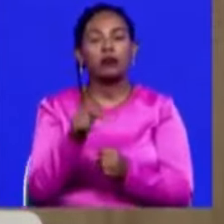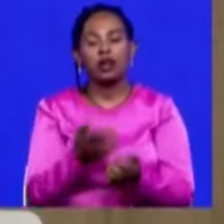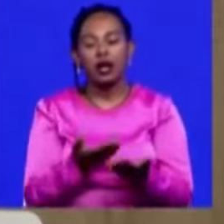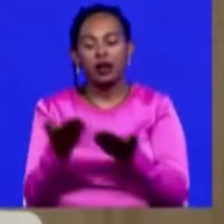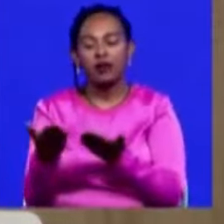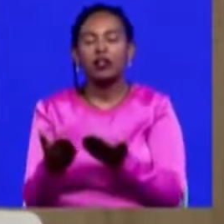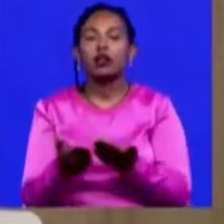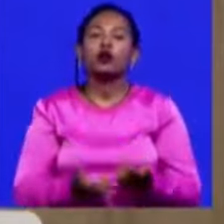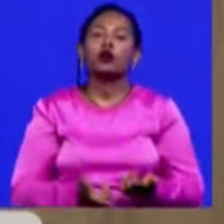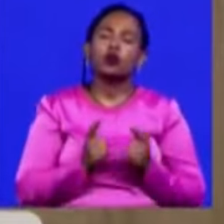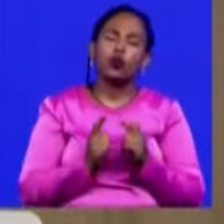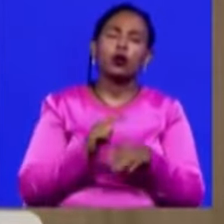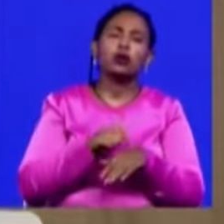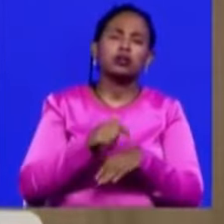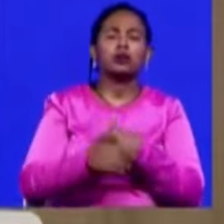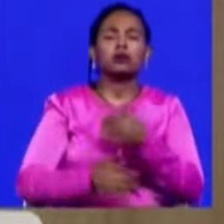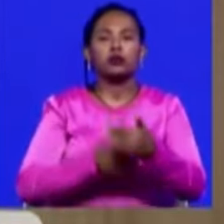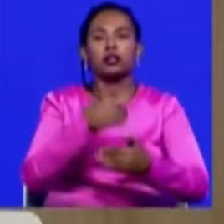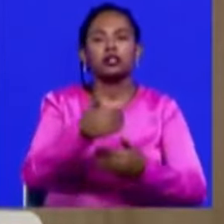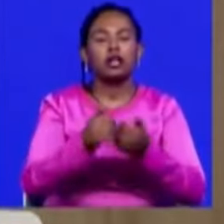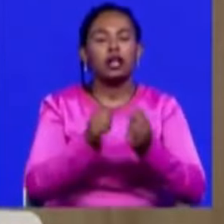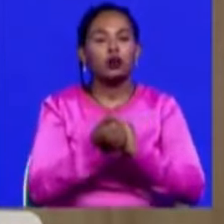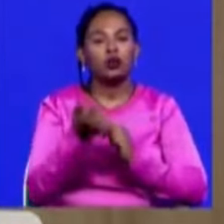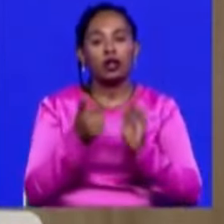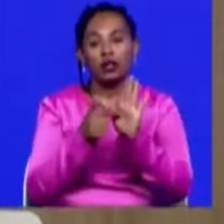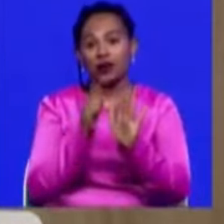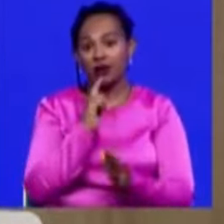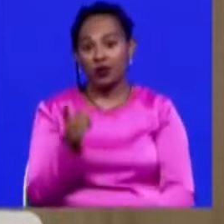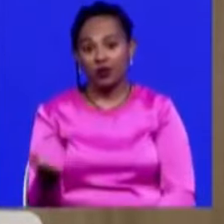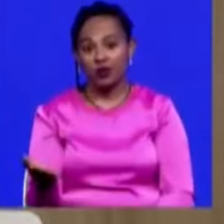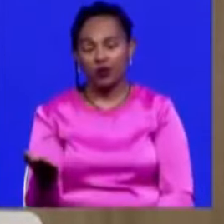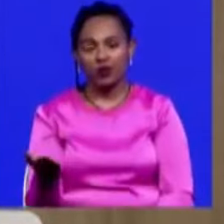ኑሮ ከጊዜ ወደ ጊዜ ለውጥ እያሳየ ነው ያለ።